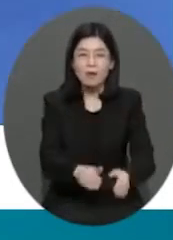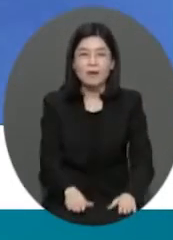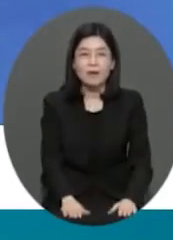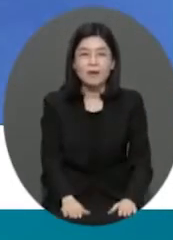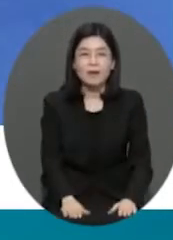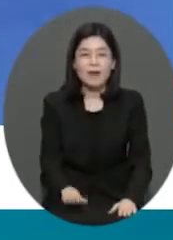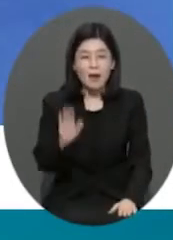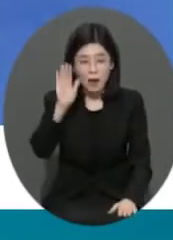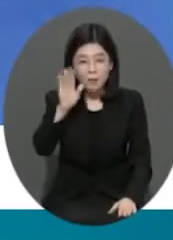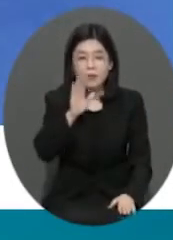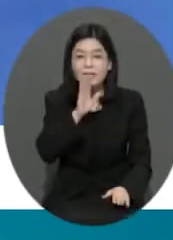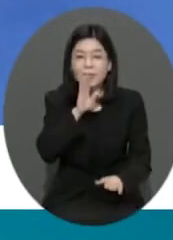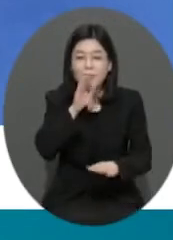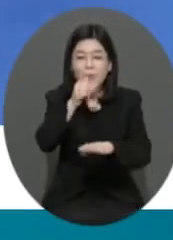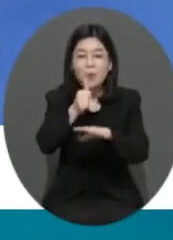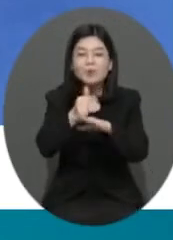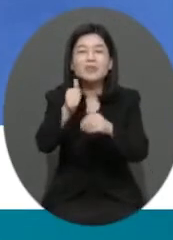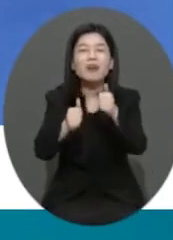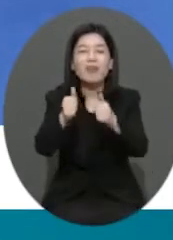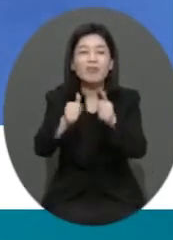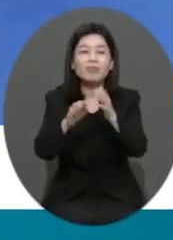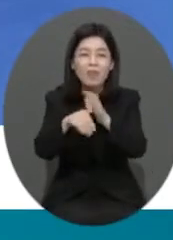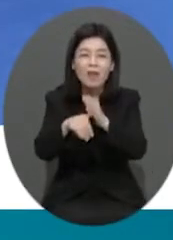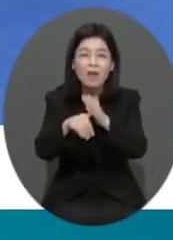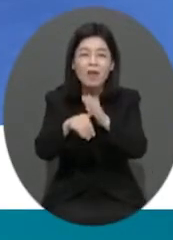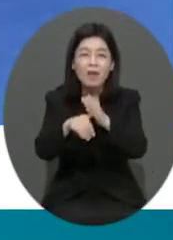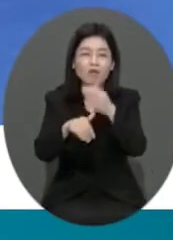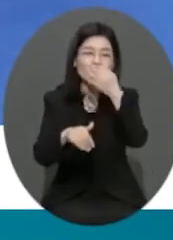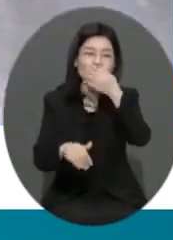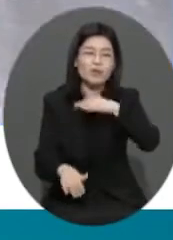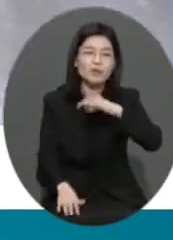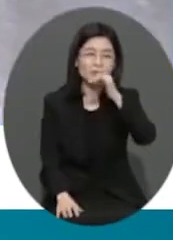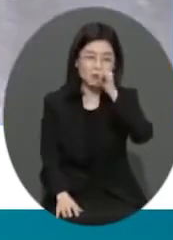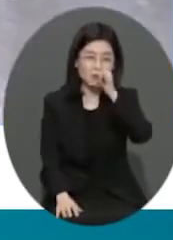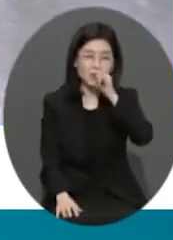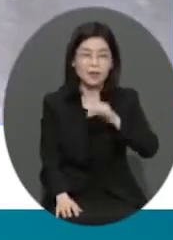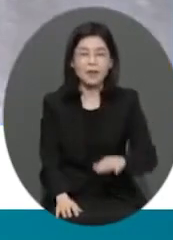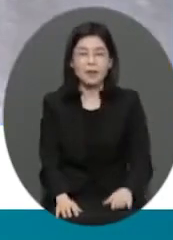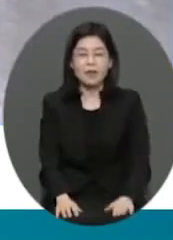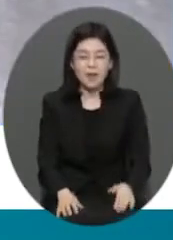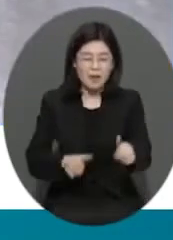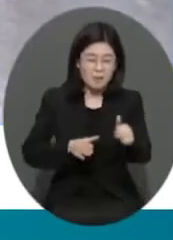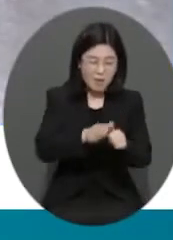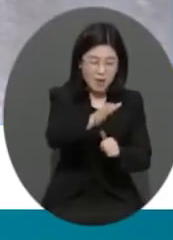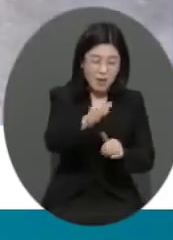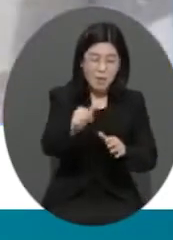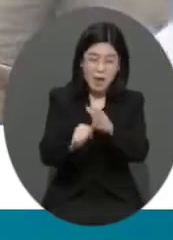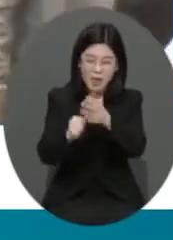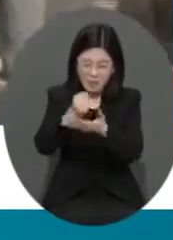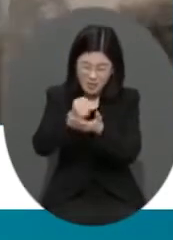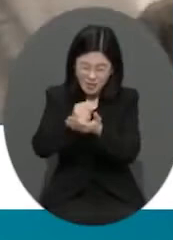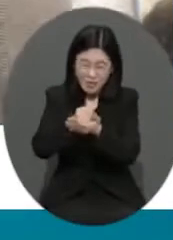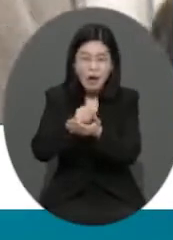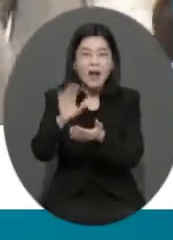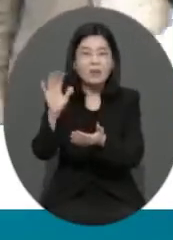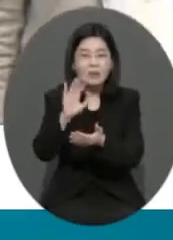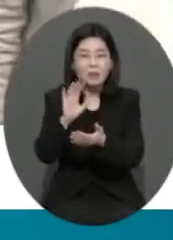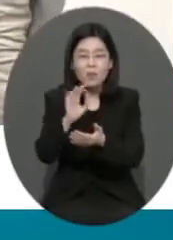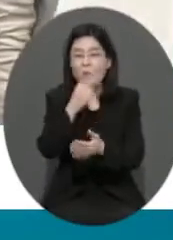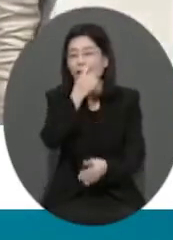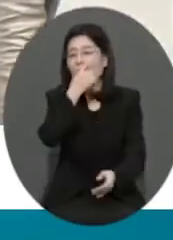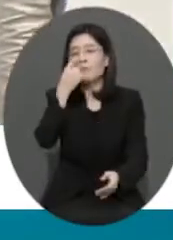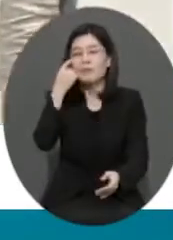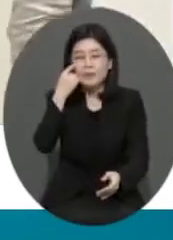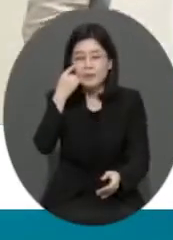거다 라는게 저희 송영길 대표의 생각하시기 때문에 상호 비방 은 좀 자제를 하되 검증을 하는 것은 명백하게 해야 된다